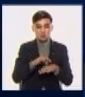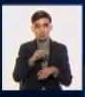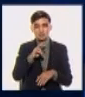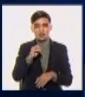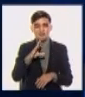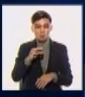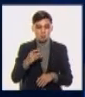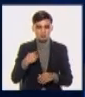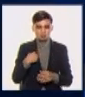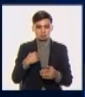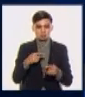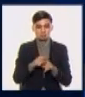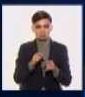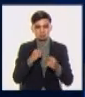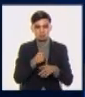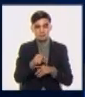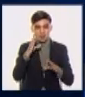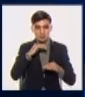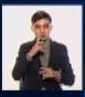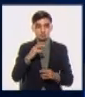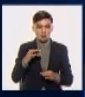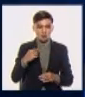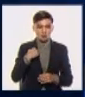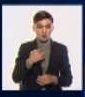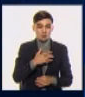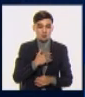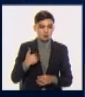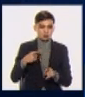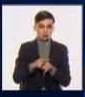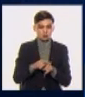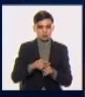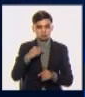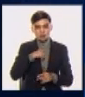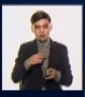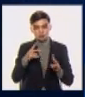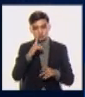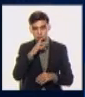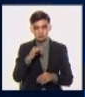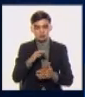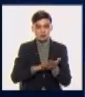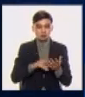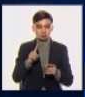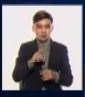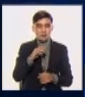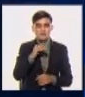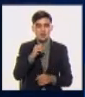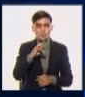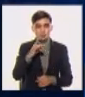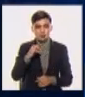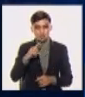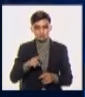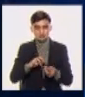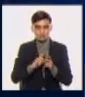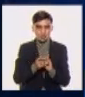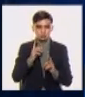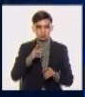Даже сейчас не знаю, какие последствия пневмония понесет для моих легких, не останутся ли, не будут ли у меня впоследствии там фиброзные изменения.